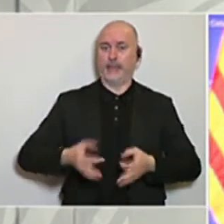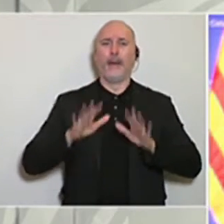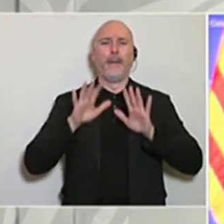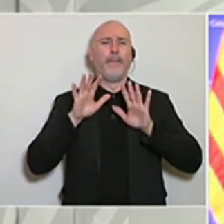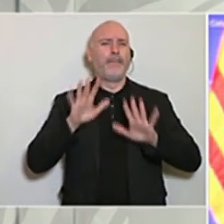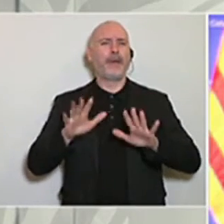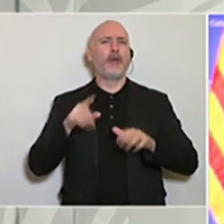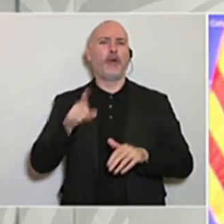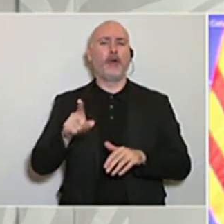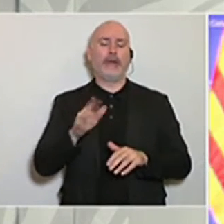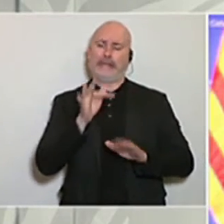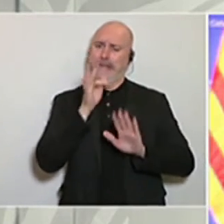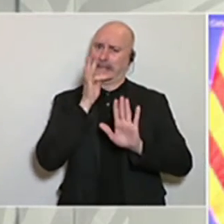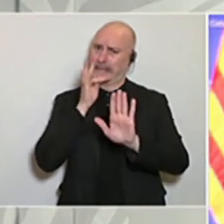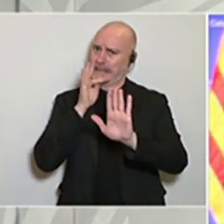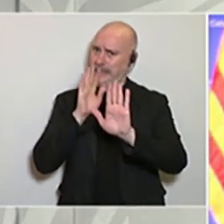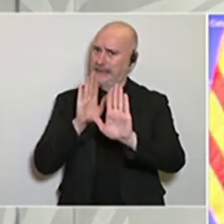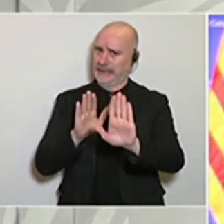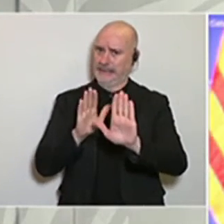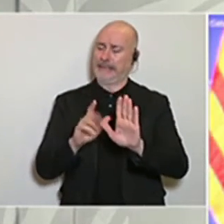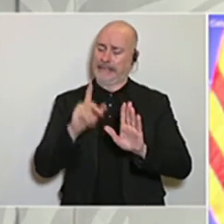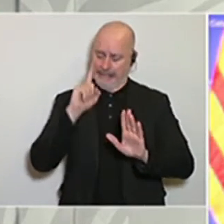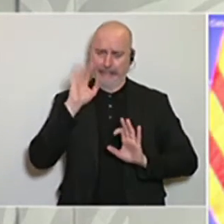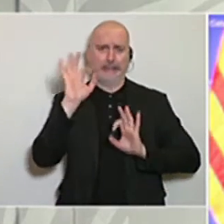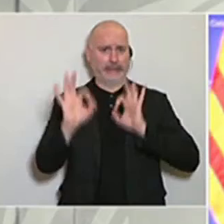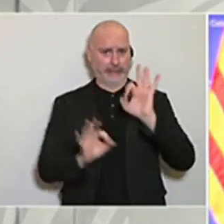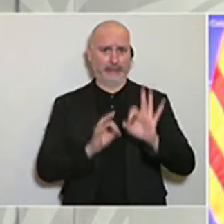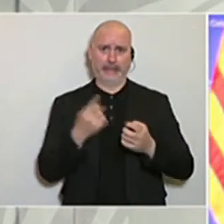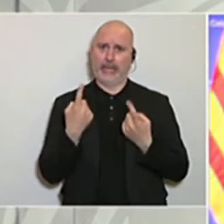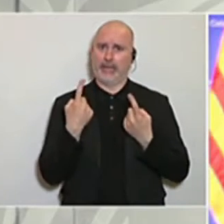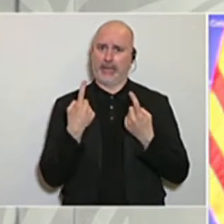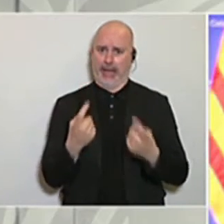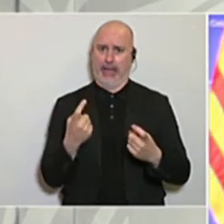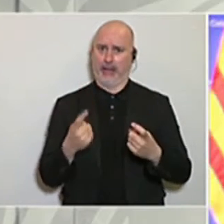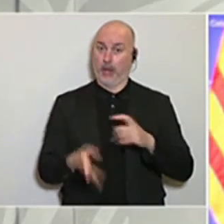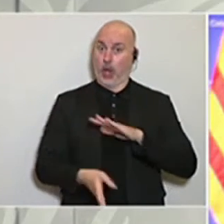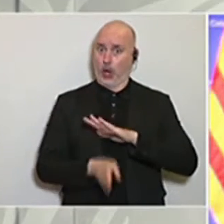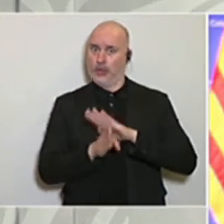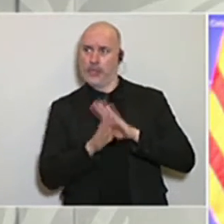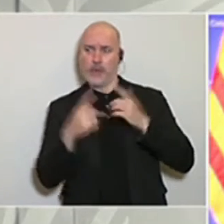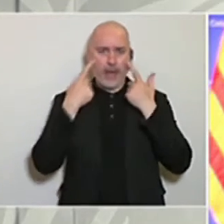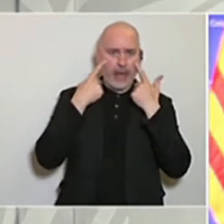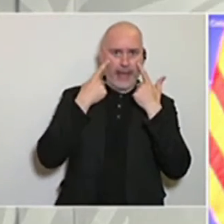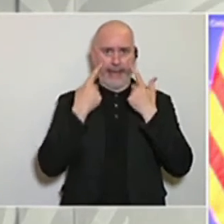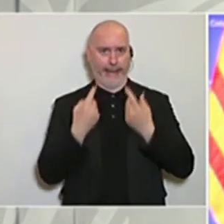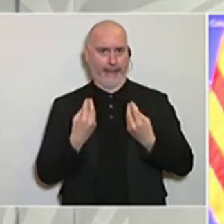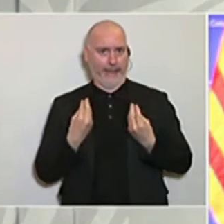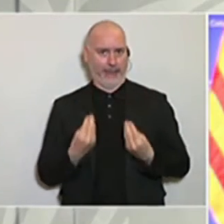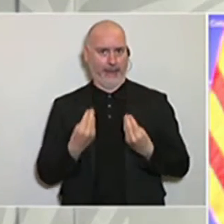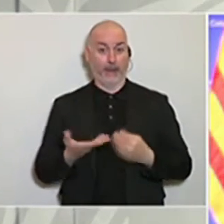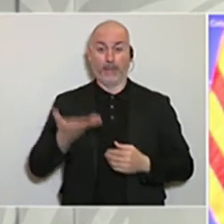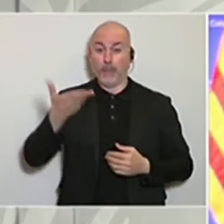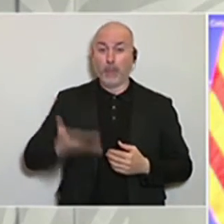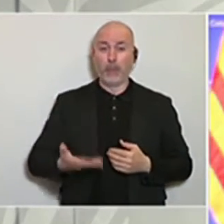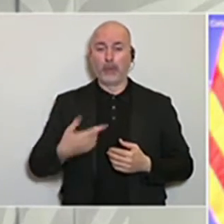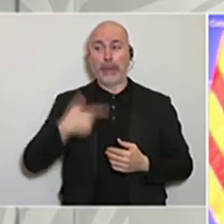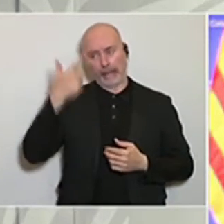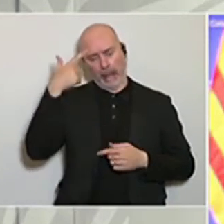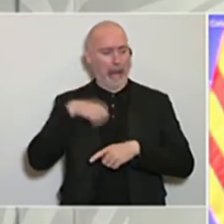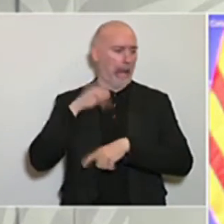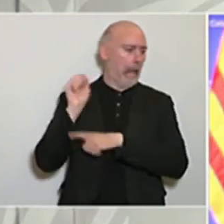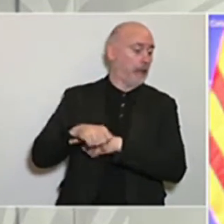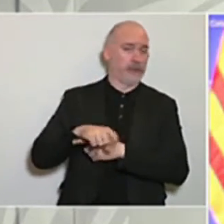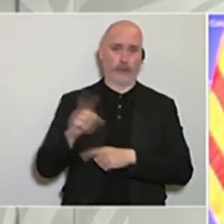encara hem de ser, doncs, molt curosos i encara ens hem de mantenir en estat d'alerta. És molt important no baixar la guàrdia, és molt